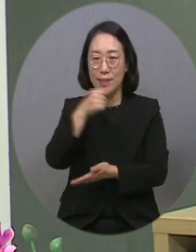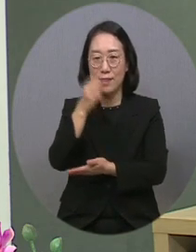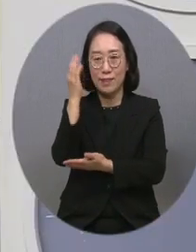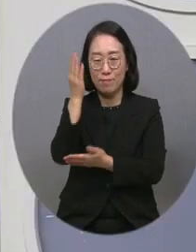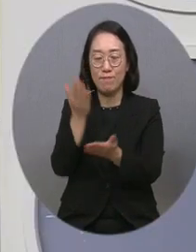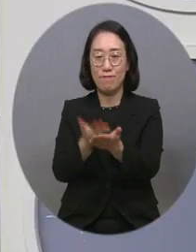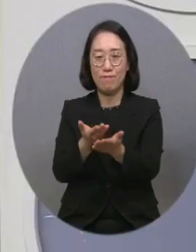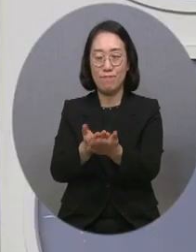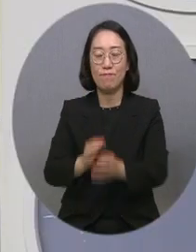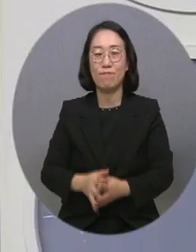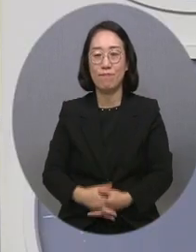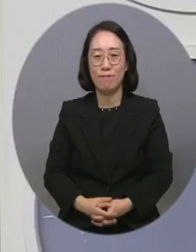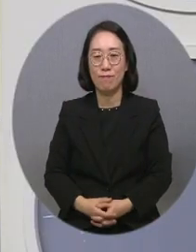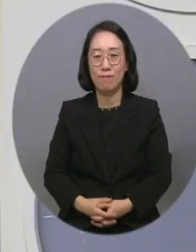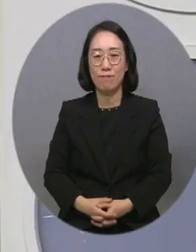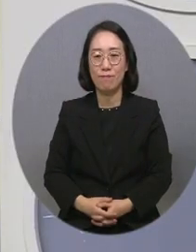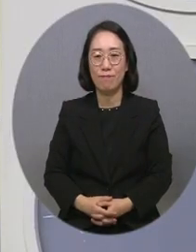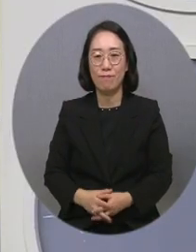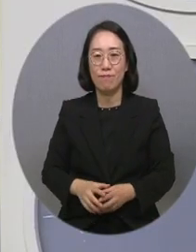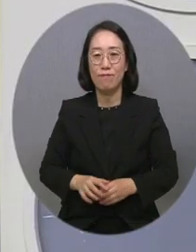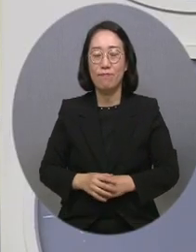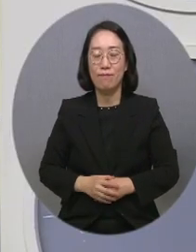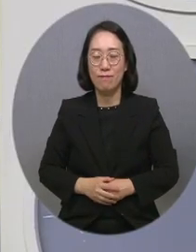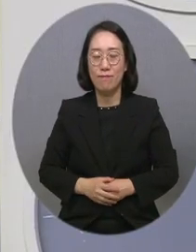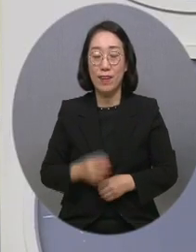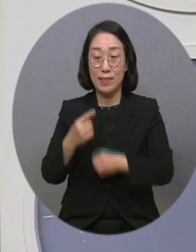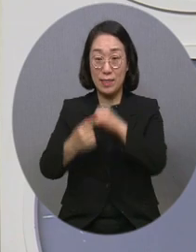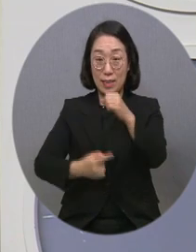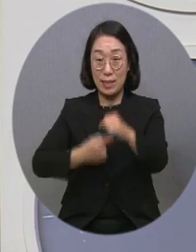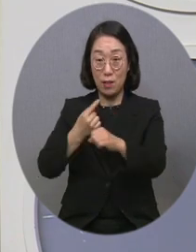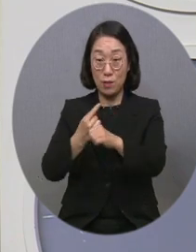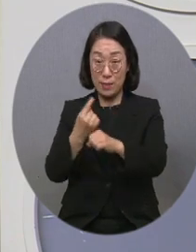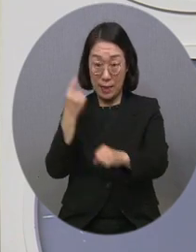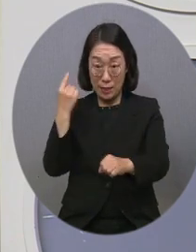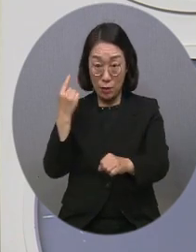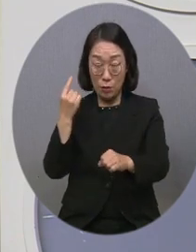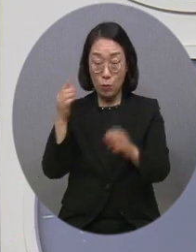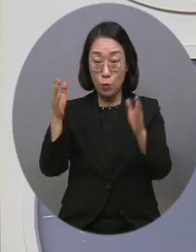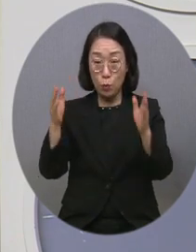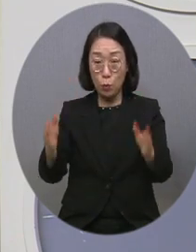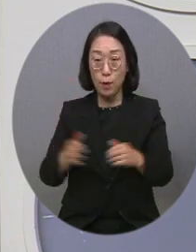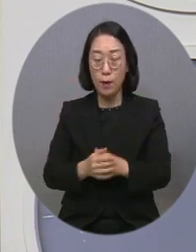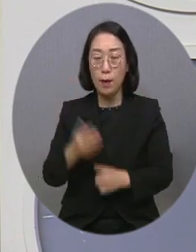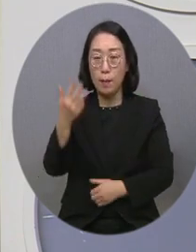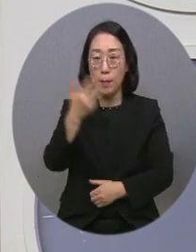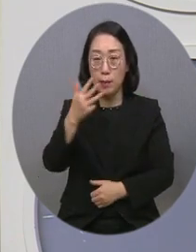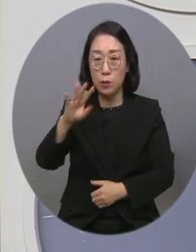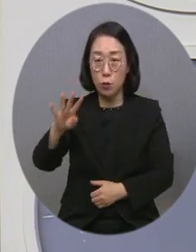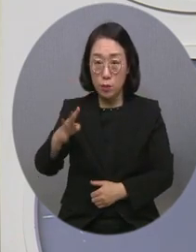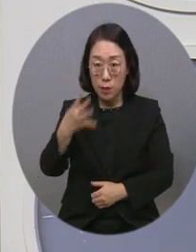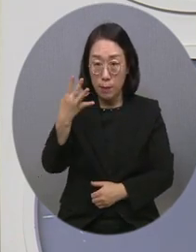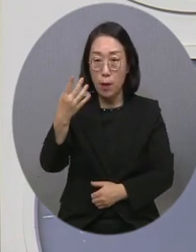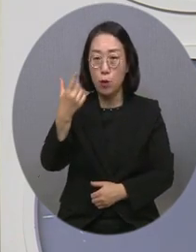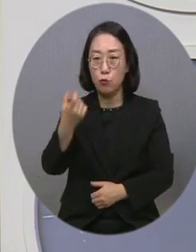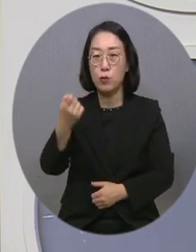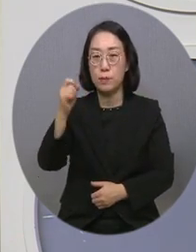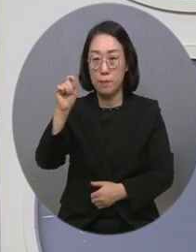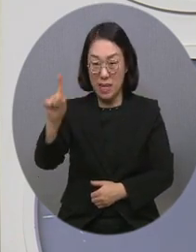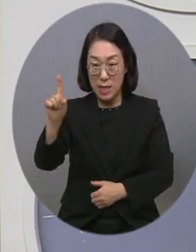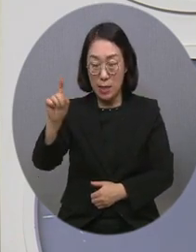예, 저희가 이제 작년 같은 경우에는 이제 연간 이제 8,461억 원. 예,